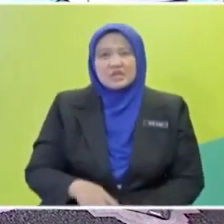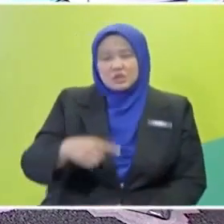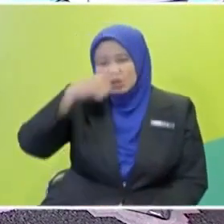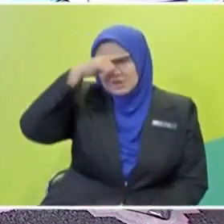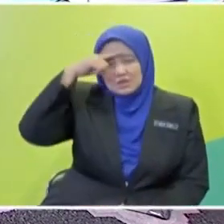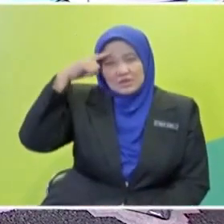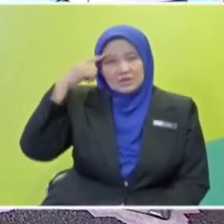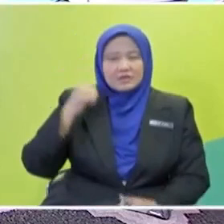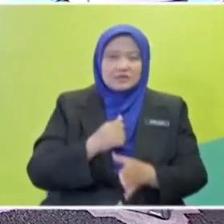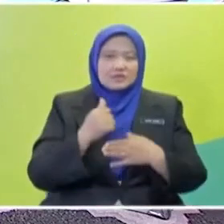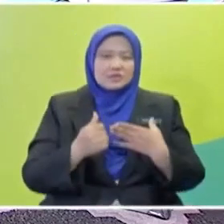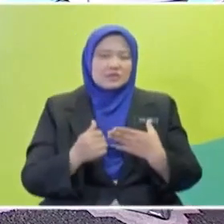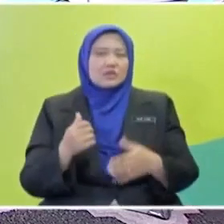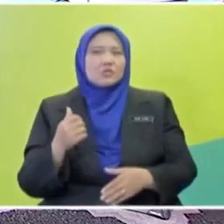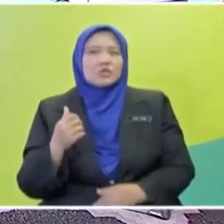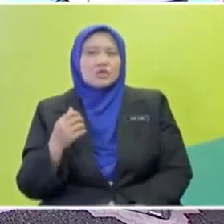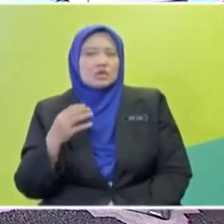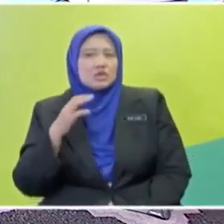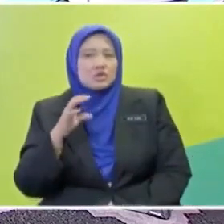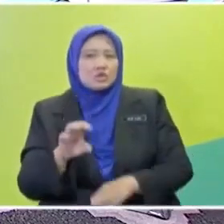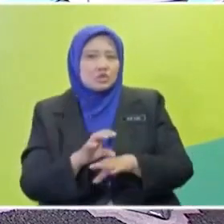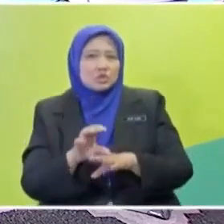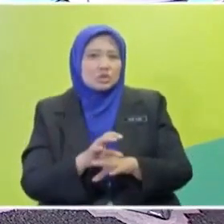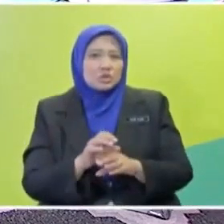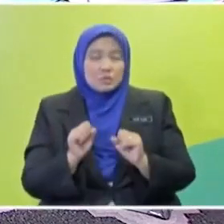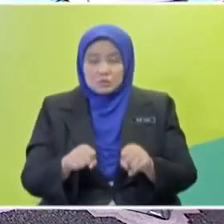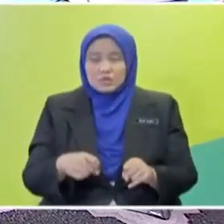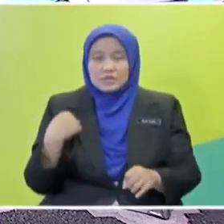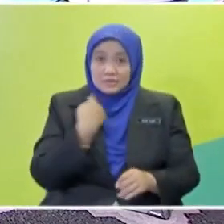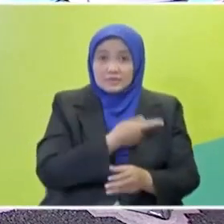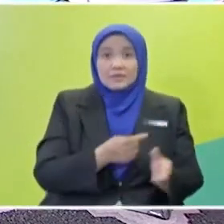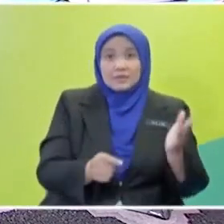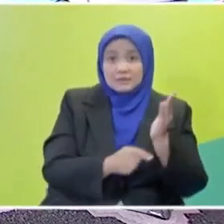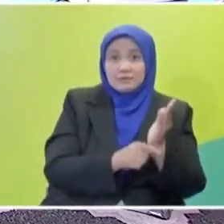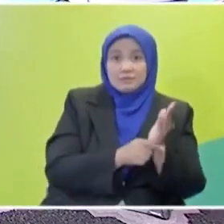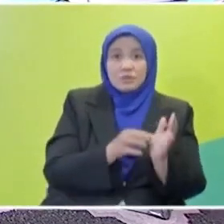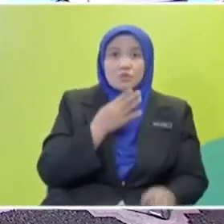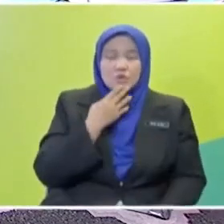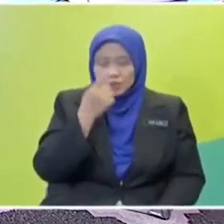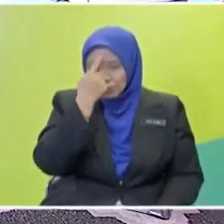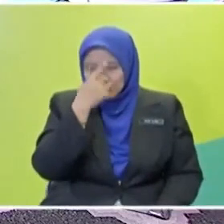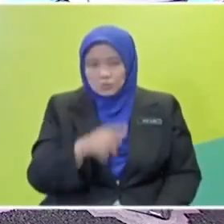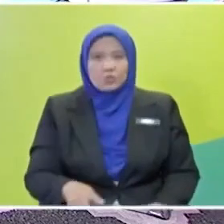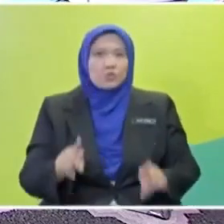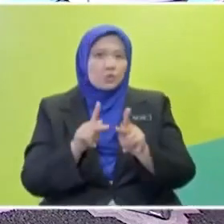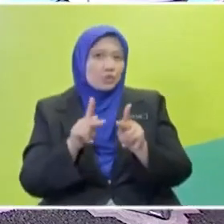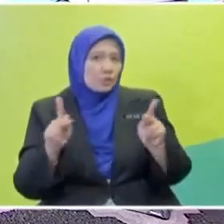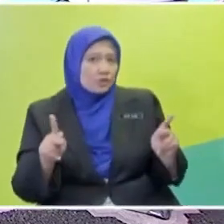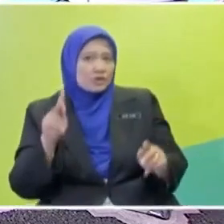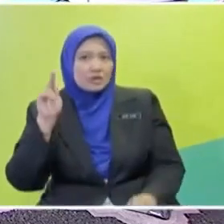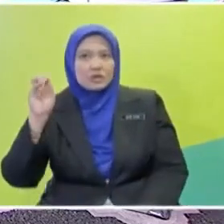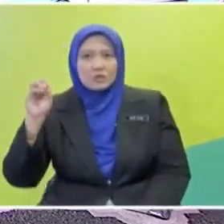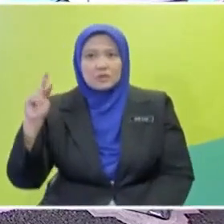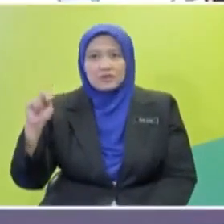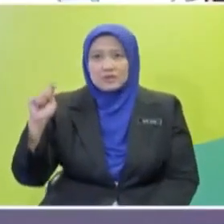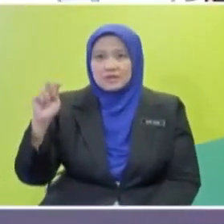kan, adakah boleh kita tambah warna lebih yang lebih kontra di situ? Oh, okay. Nak tambah menarik kan? Boleh